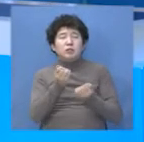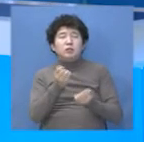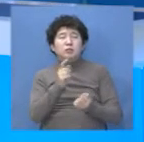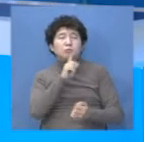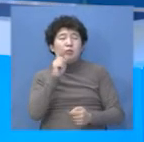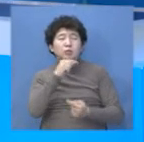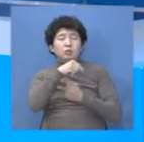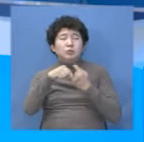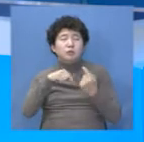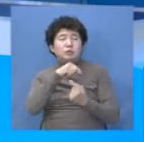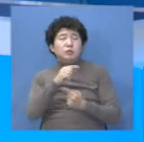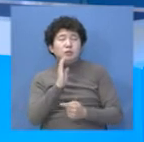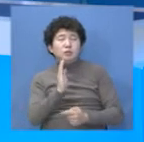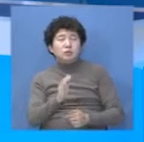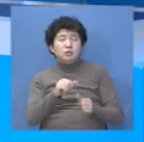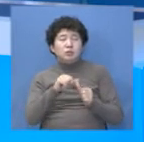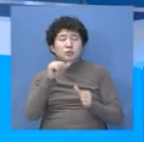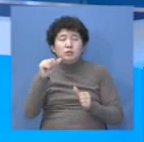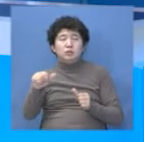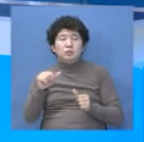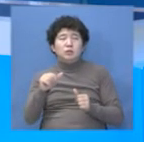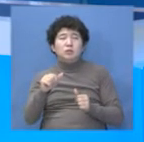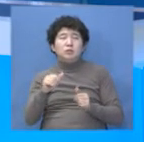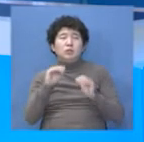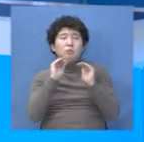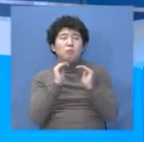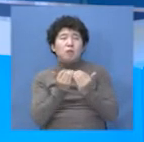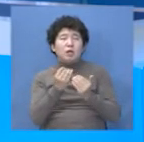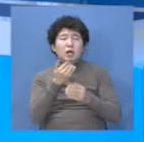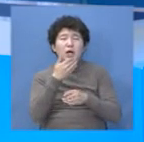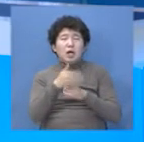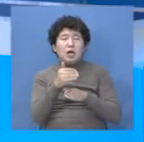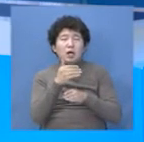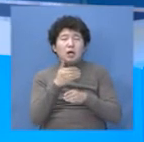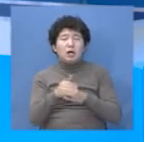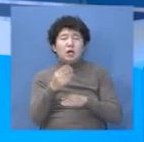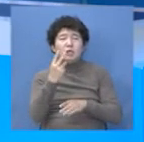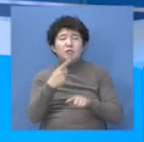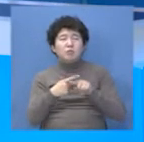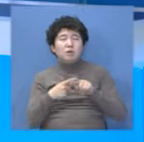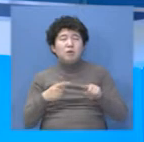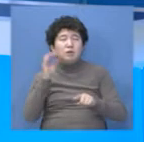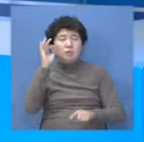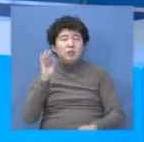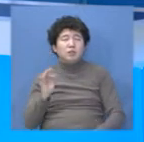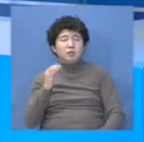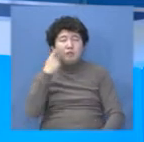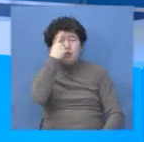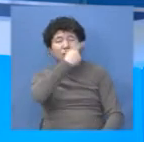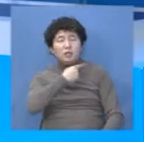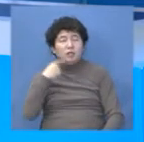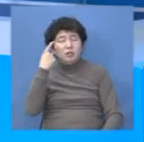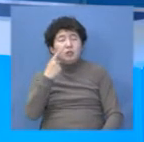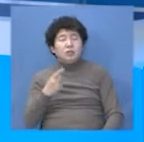будет запущен отдельный механизм льготного микрокредитования по 2,5% годовых, сказал глава государства. Таким образом,